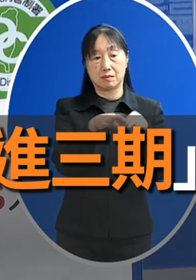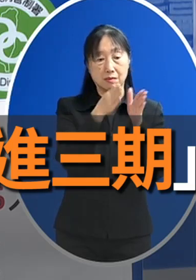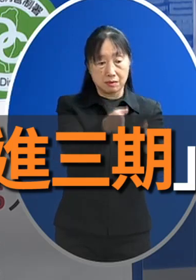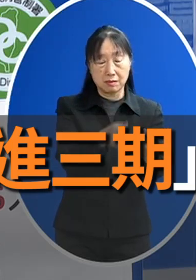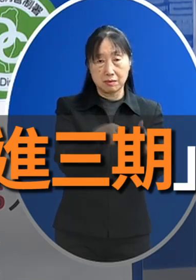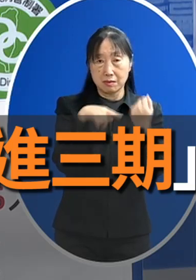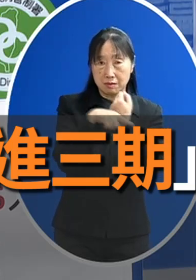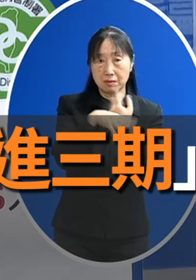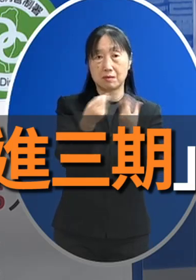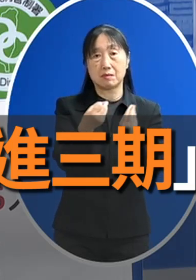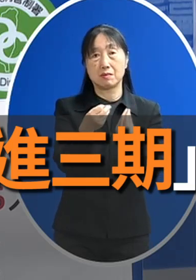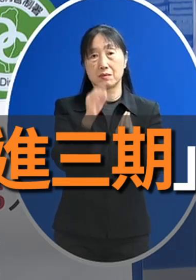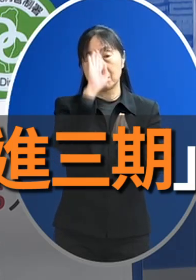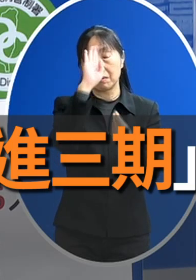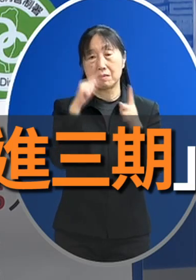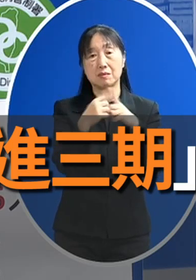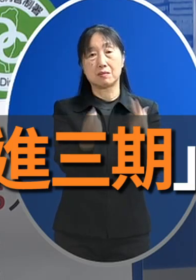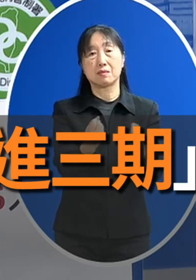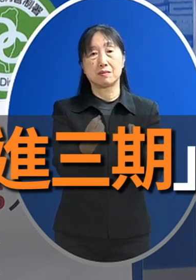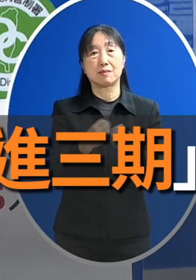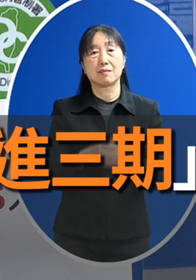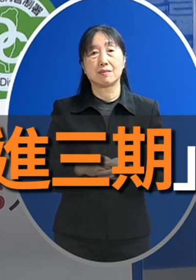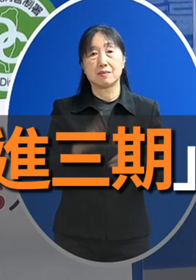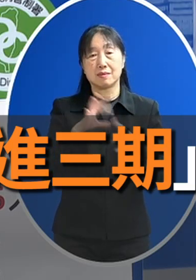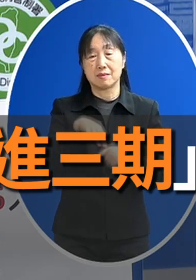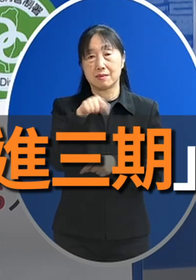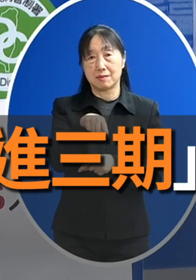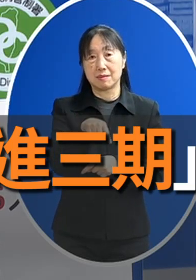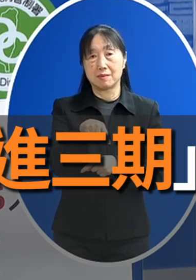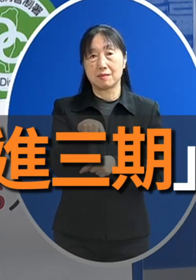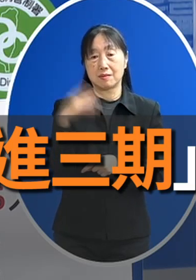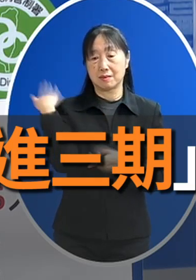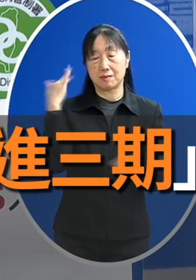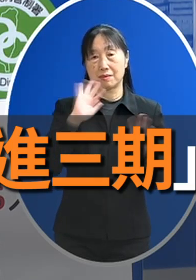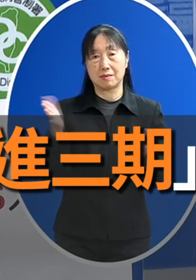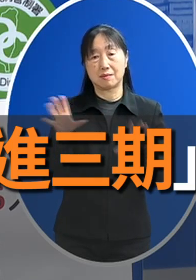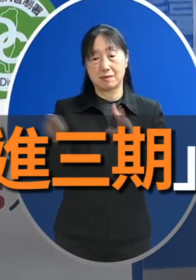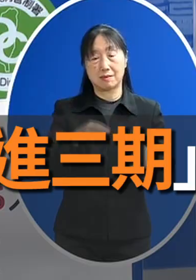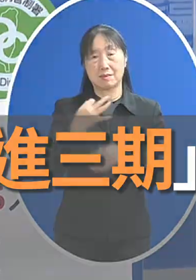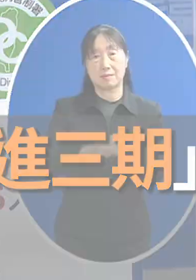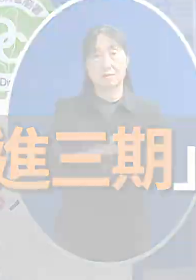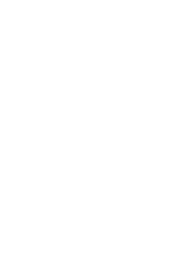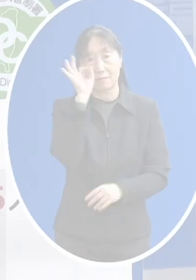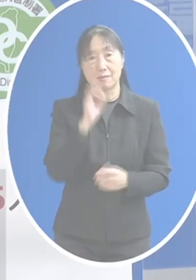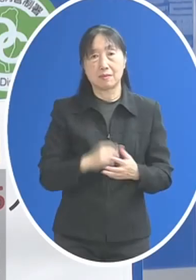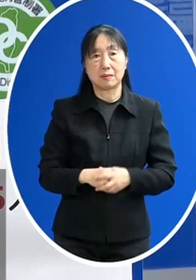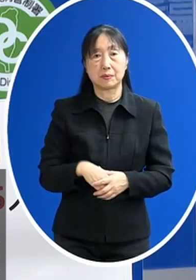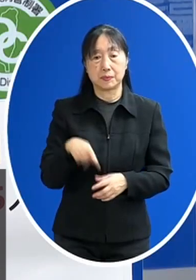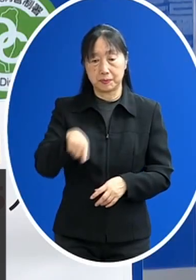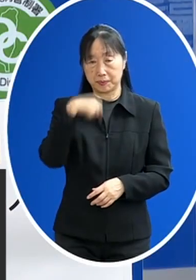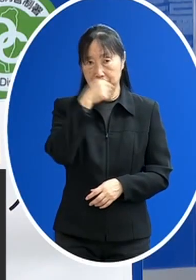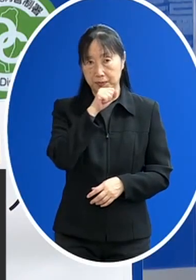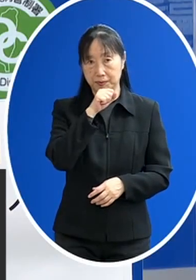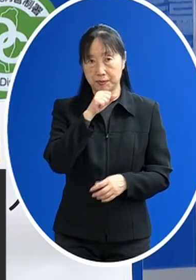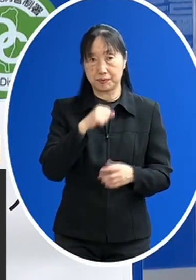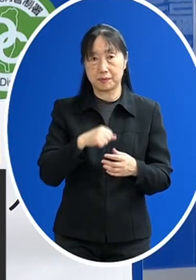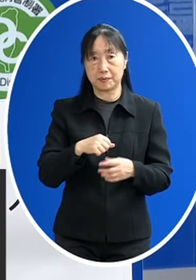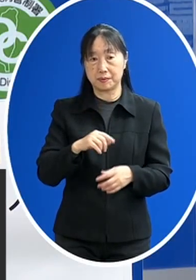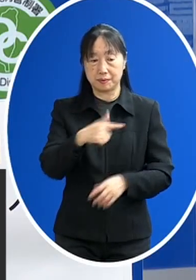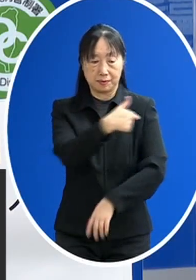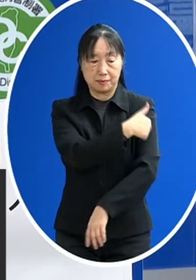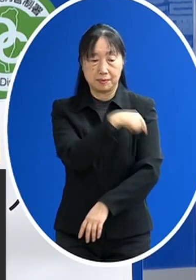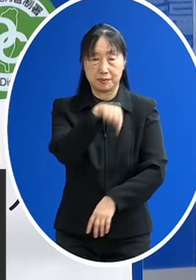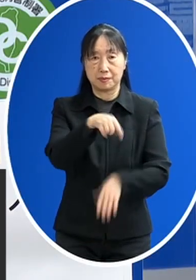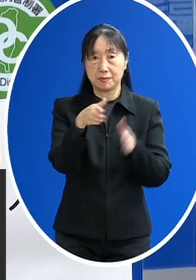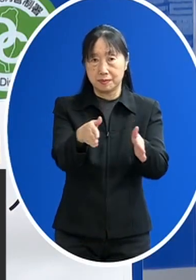但是也因为没有病人，所以这所谓的一个背景的资料，它是干净的。台湾在这个疫苗